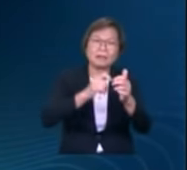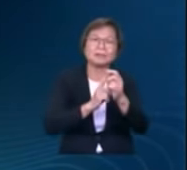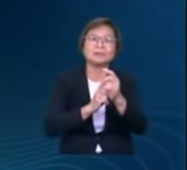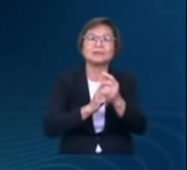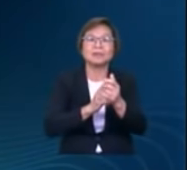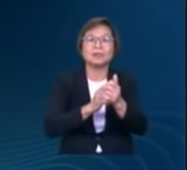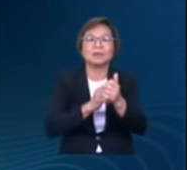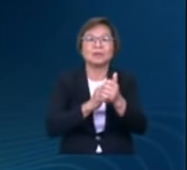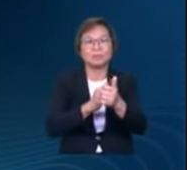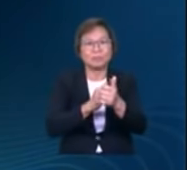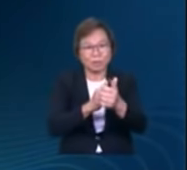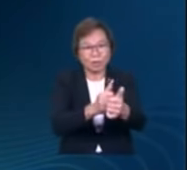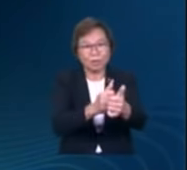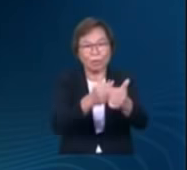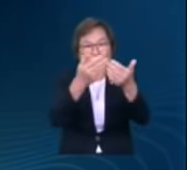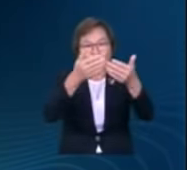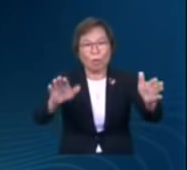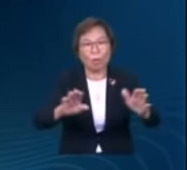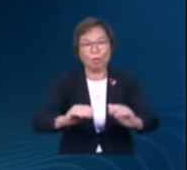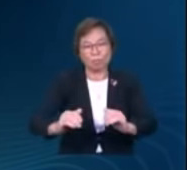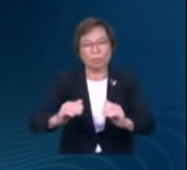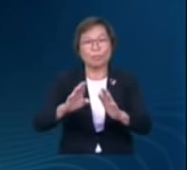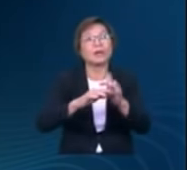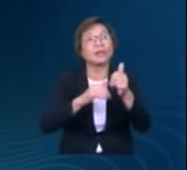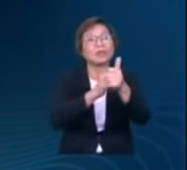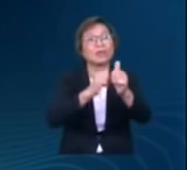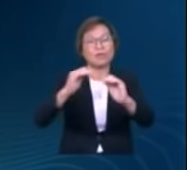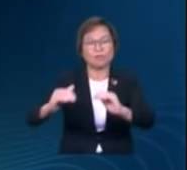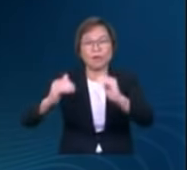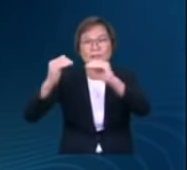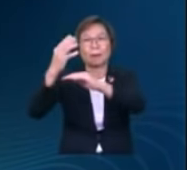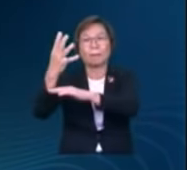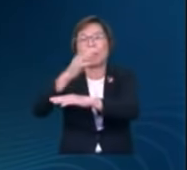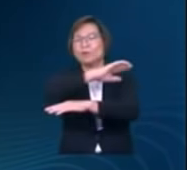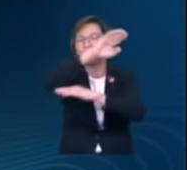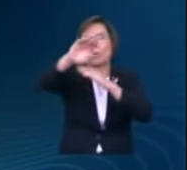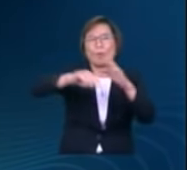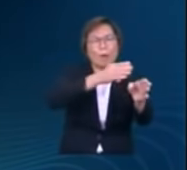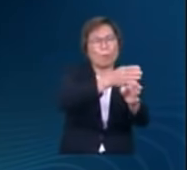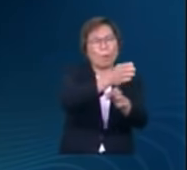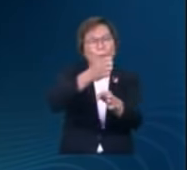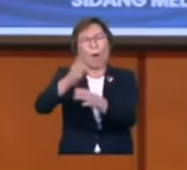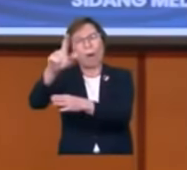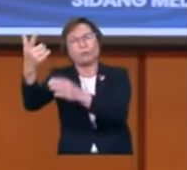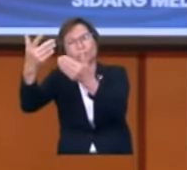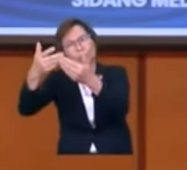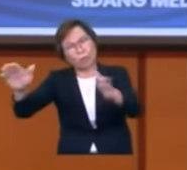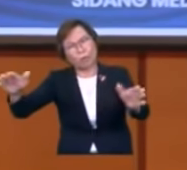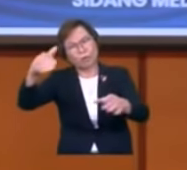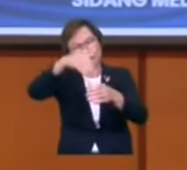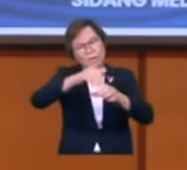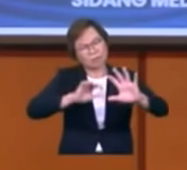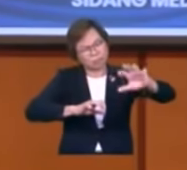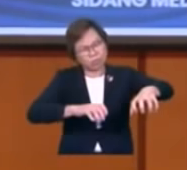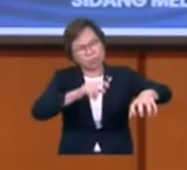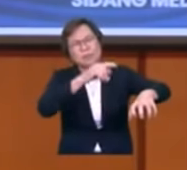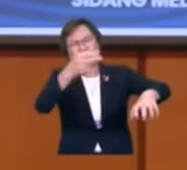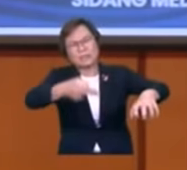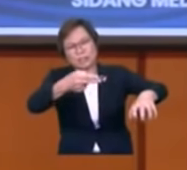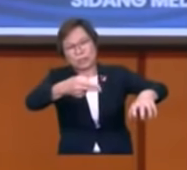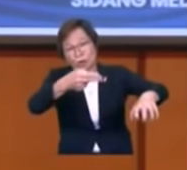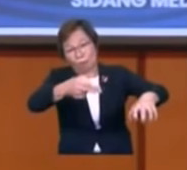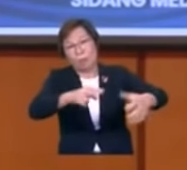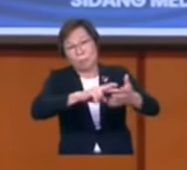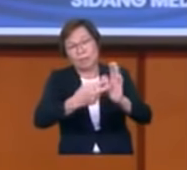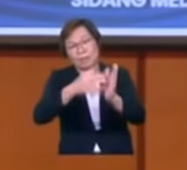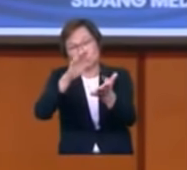mengikuti pembukaan berdasarkan pasal 4 dan bab semua sektor lain dah dibuka dalam terima babi ini maka